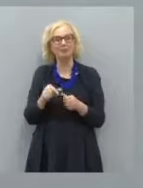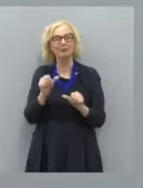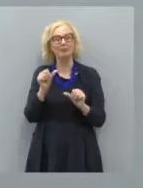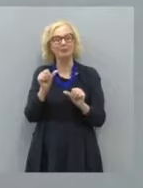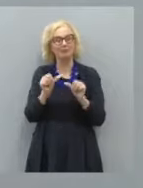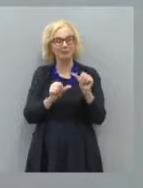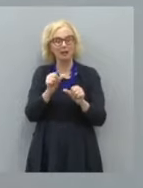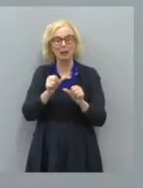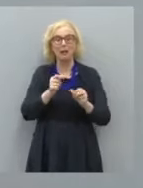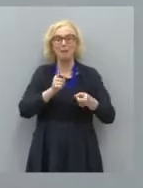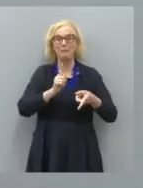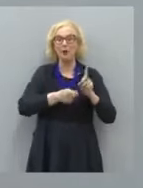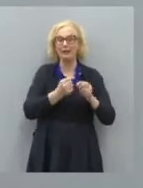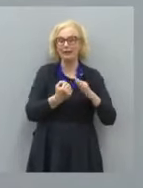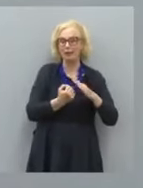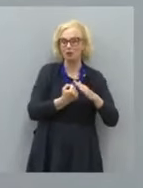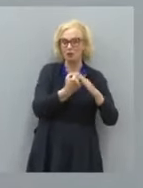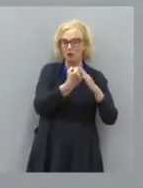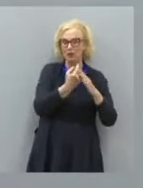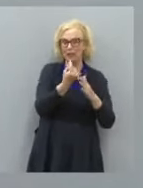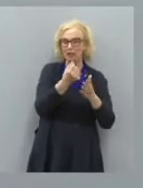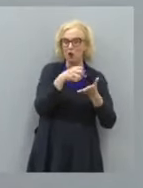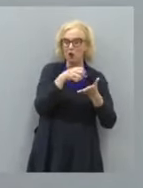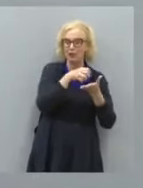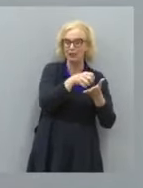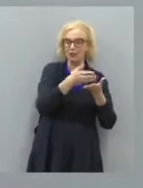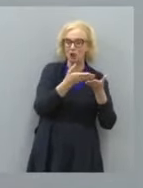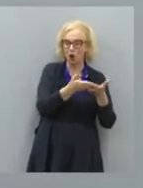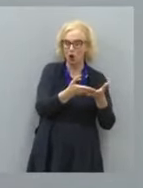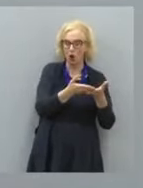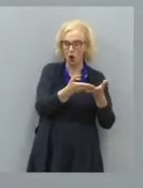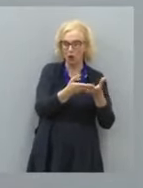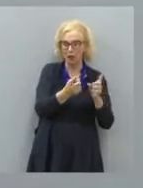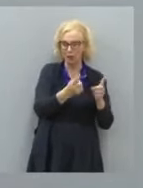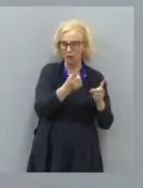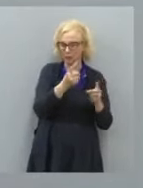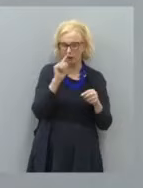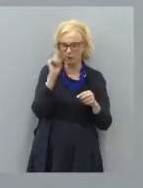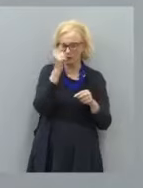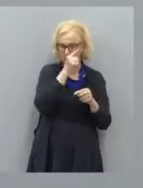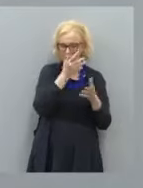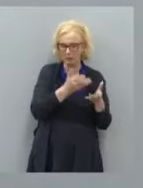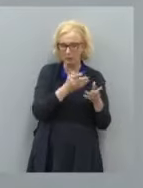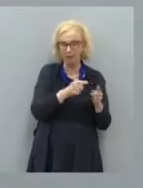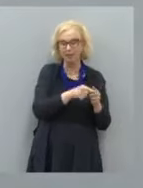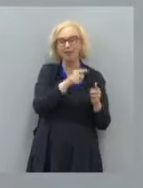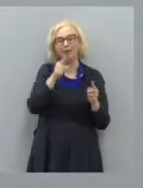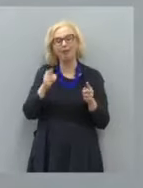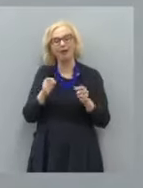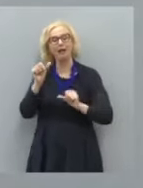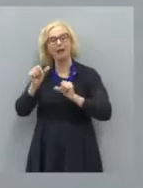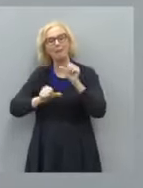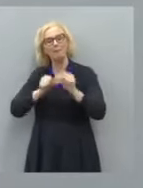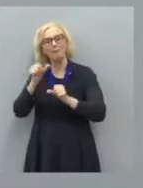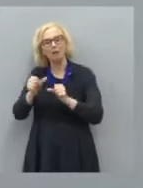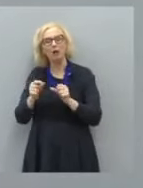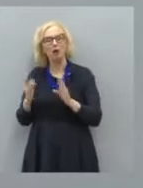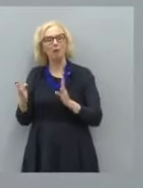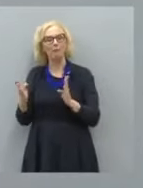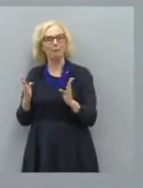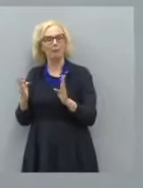la politica dei sostegni dei ristori del periodo più difficile più pesante a un momento invece un po più